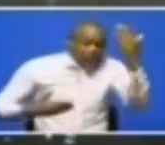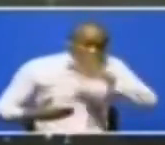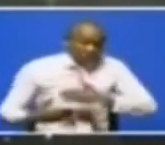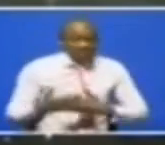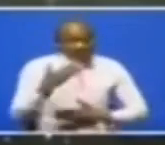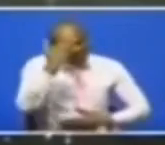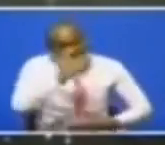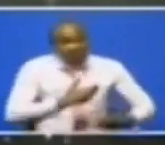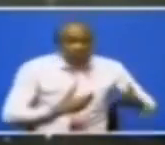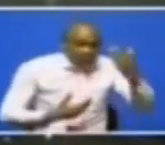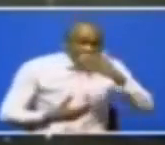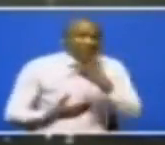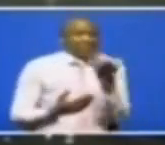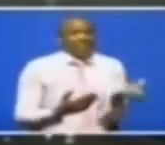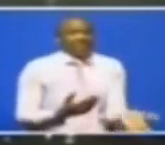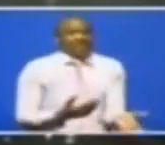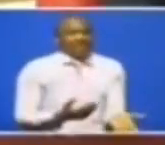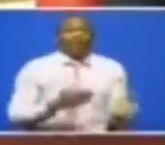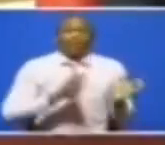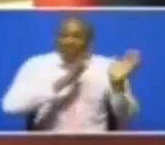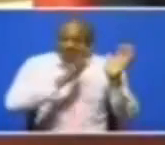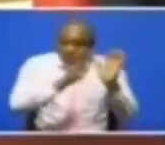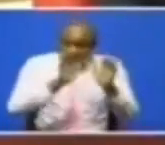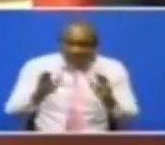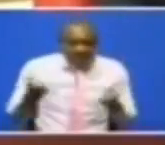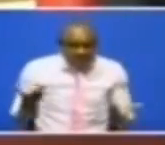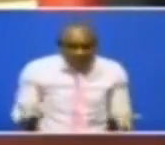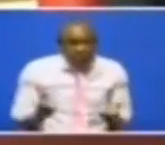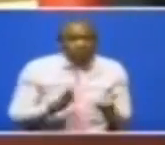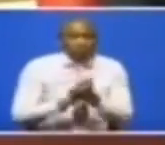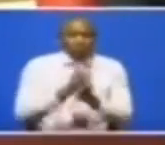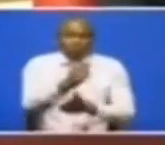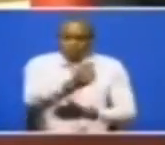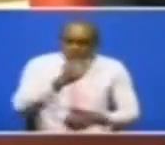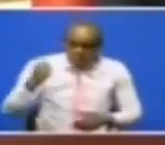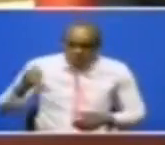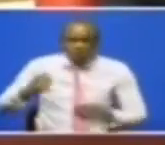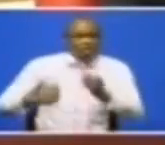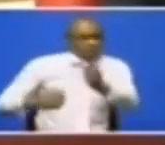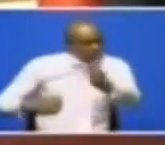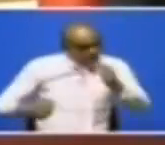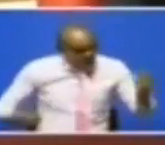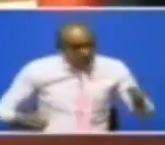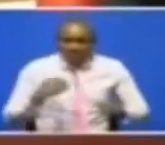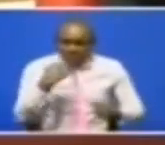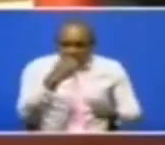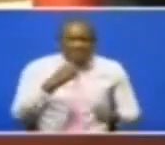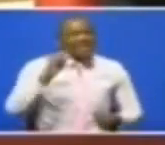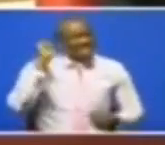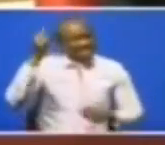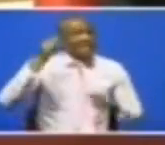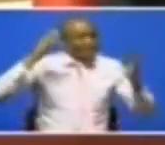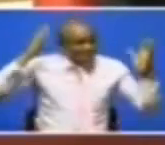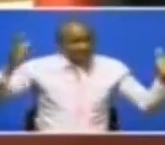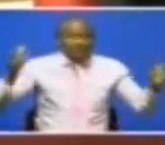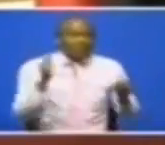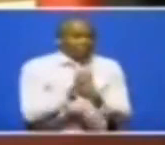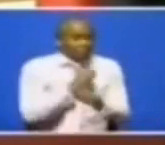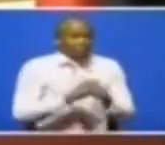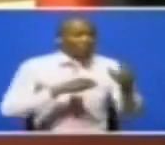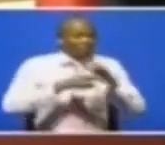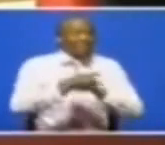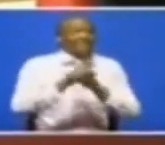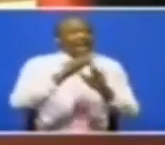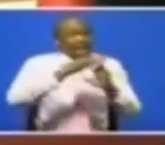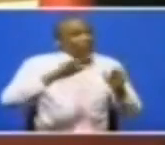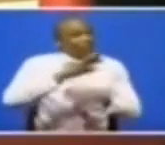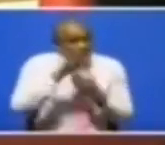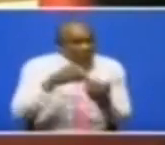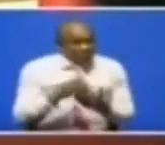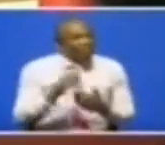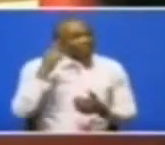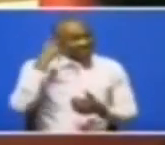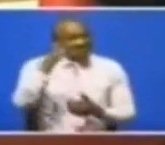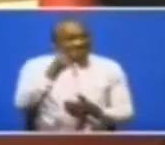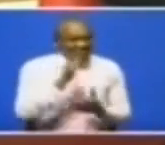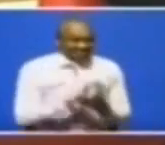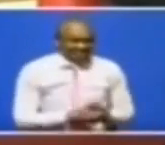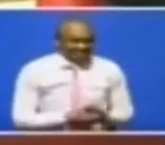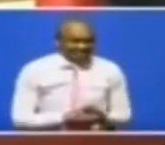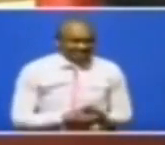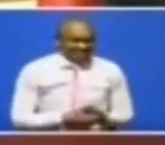moja. Tunafanya kampeni kwa njia ya door to door. Utaniambia kuwa Kenya ni kubwa na pengine hatutaweza kumfikia kila